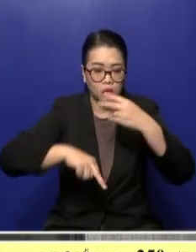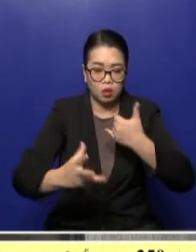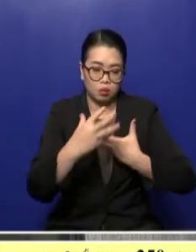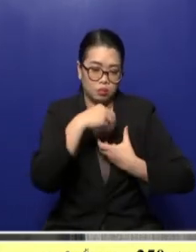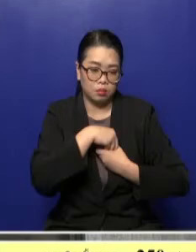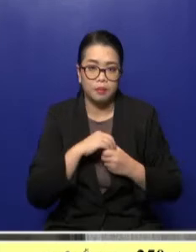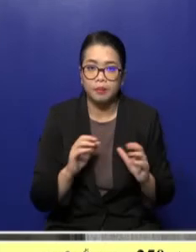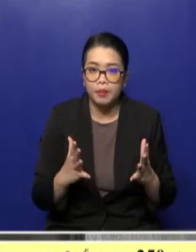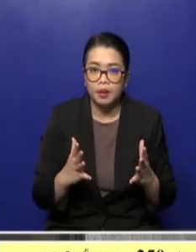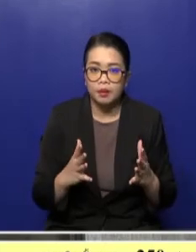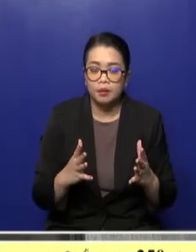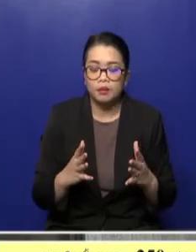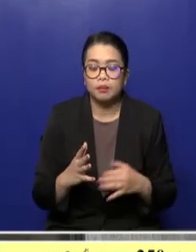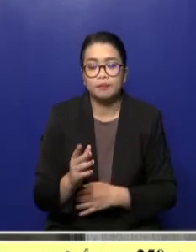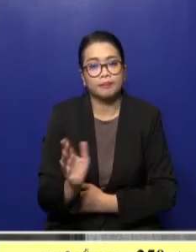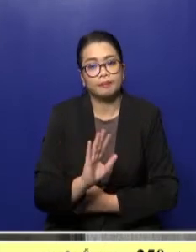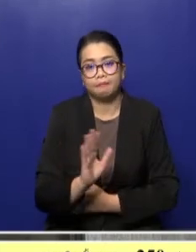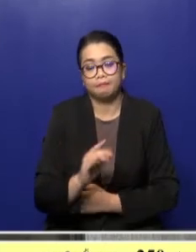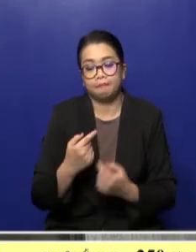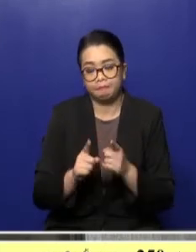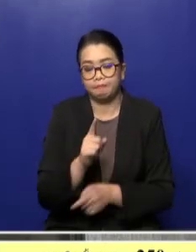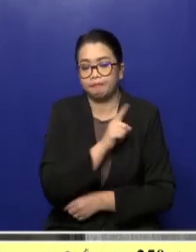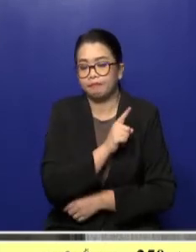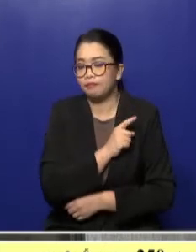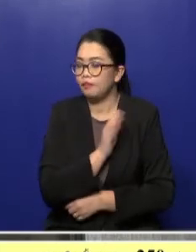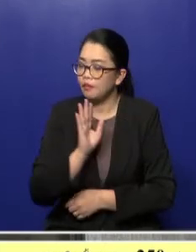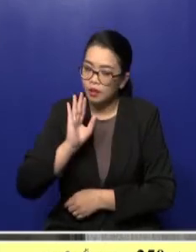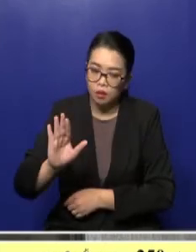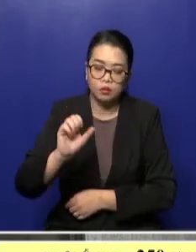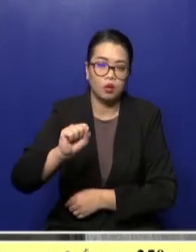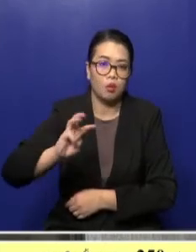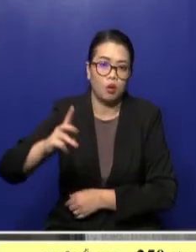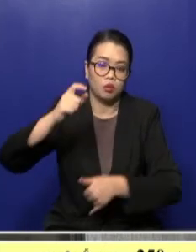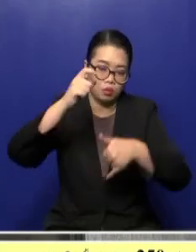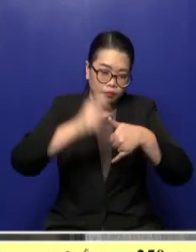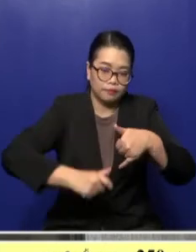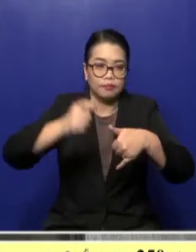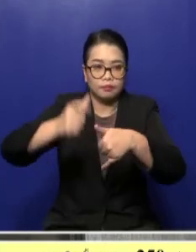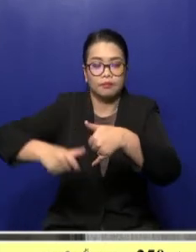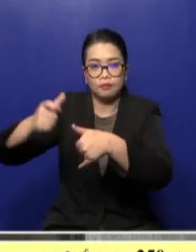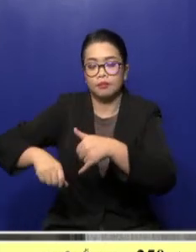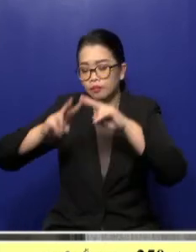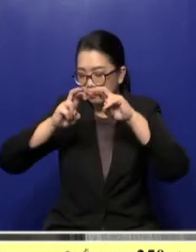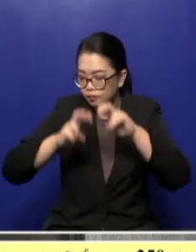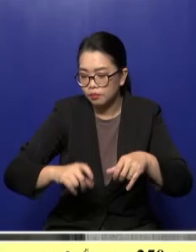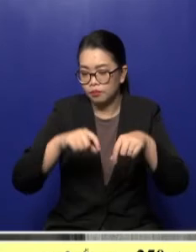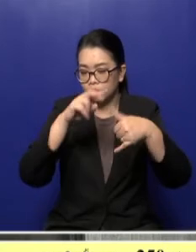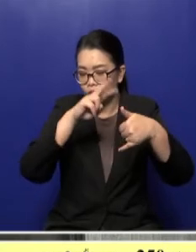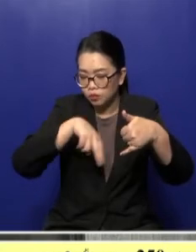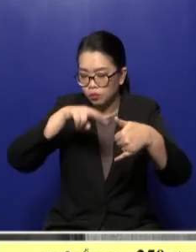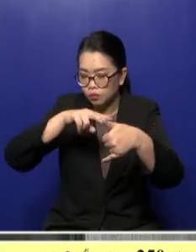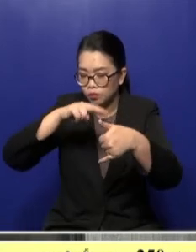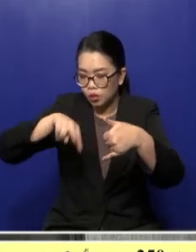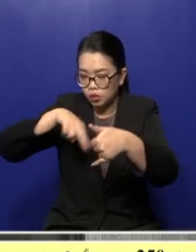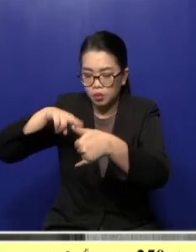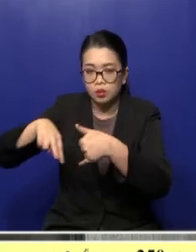นั้นจริงๆไม่ใช่มันเป็นหน้าที่โดยตรงของวุฒิสภาที่จะต้องตรวจสอบจริยธรรมวุฒิคุณธรรมตามให้